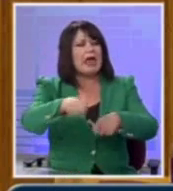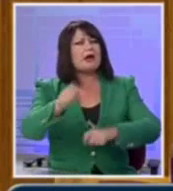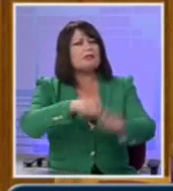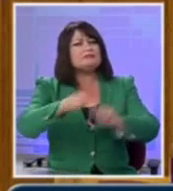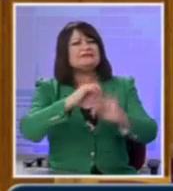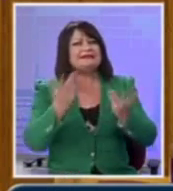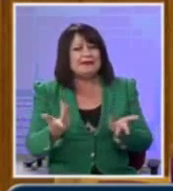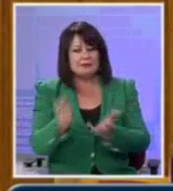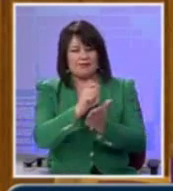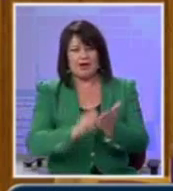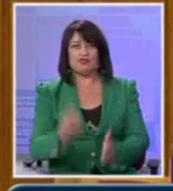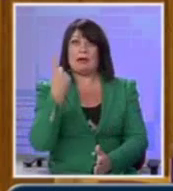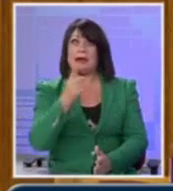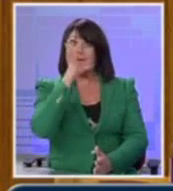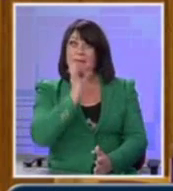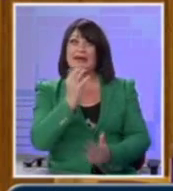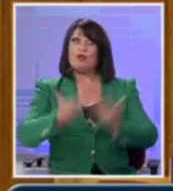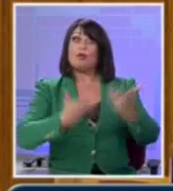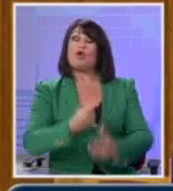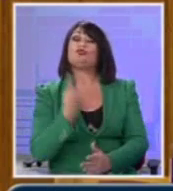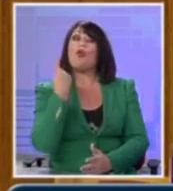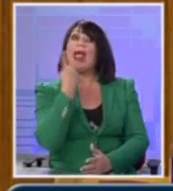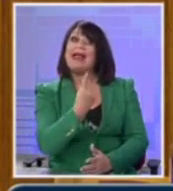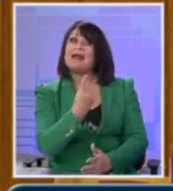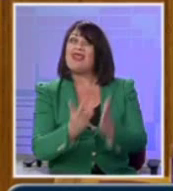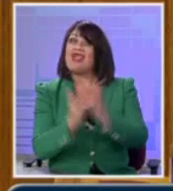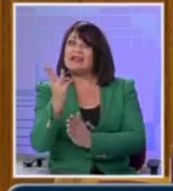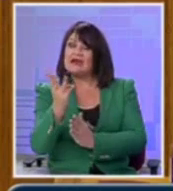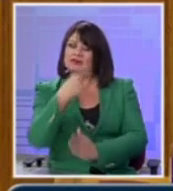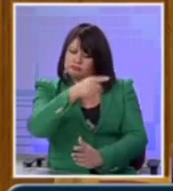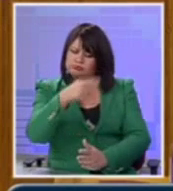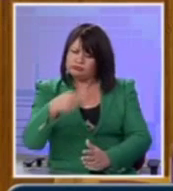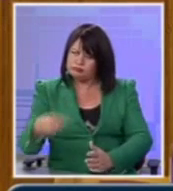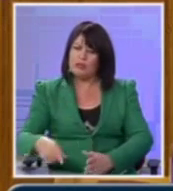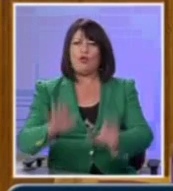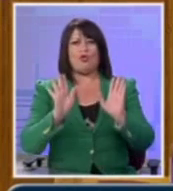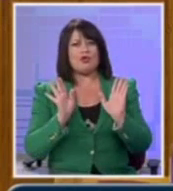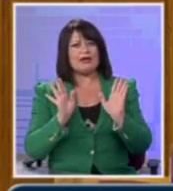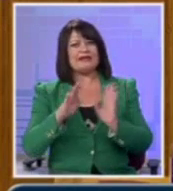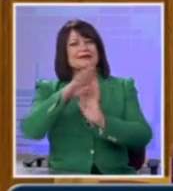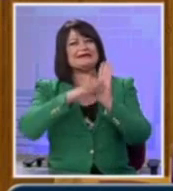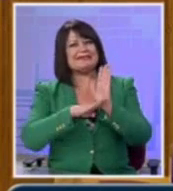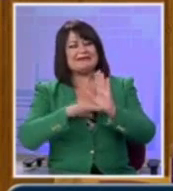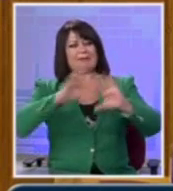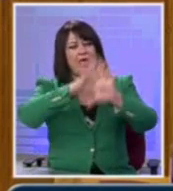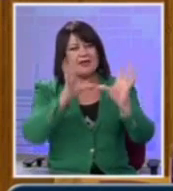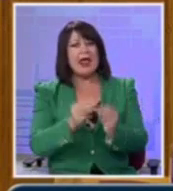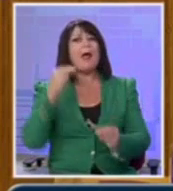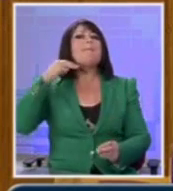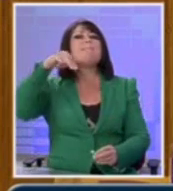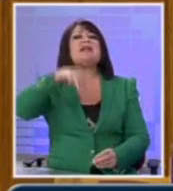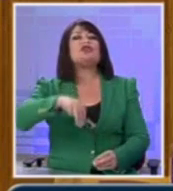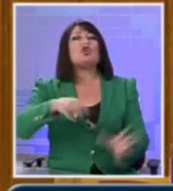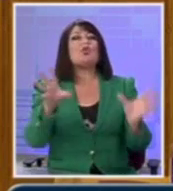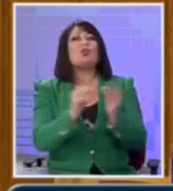σύνταξη ενός και μόνο πραγματικού προϋπολογισμού από τους 13 που υπάρχουν σήμερα, σύστημα ενιαίων μητρώων